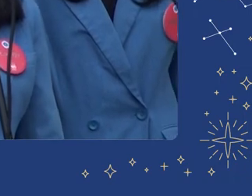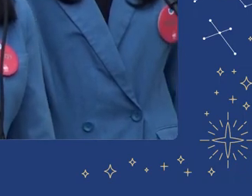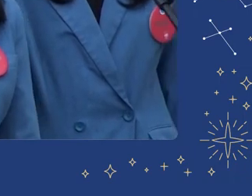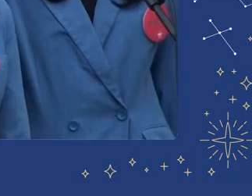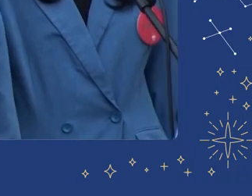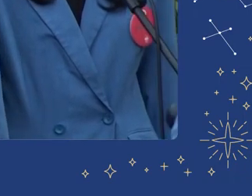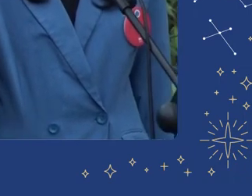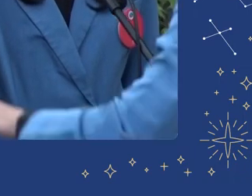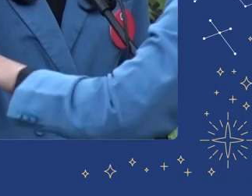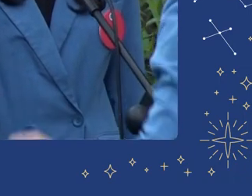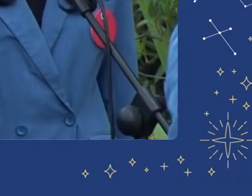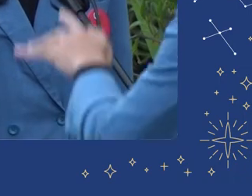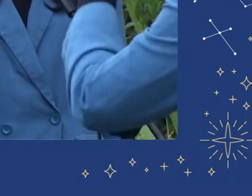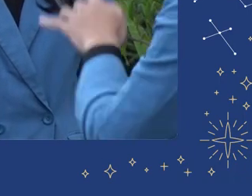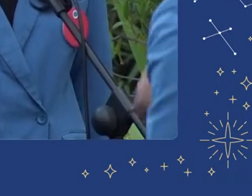Jaya bahagia